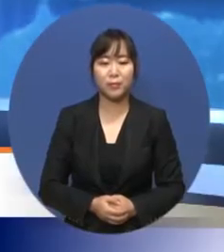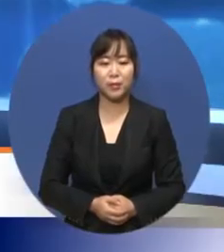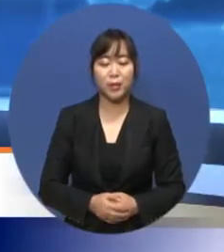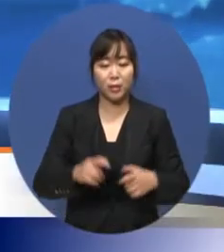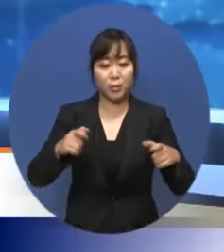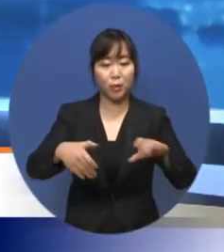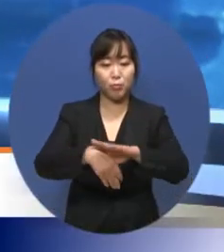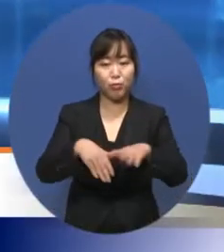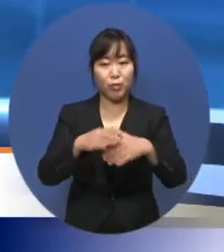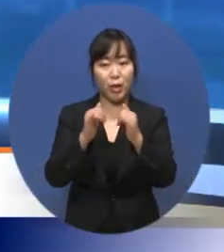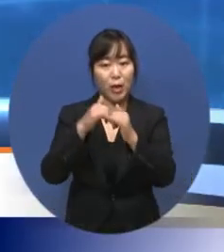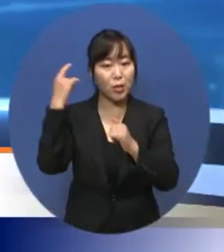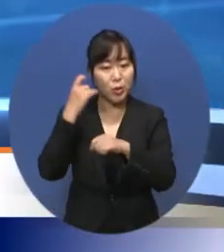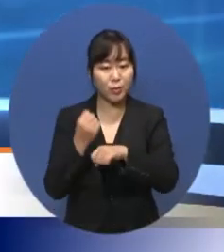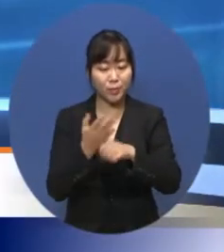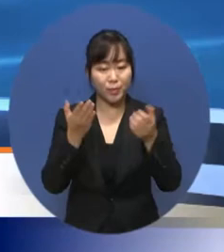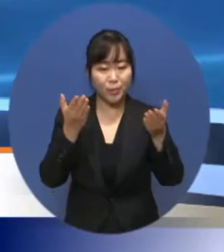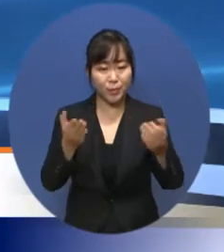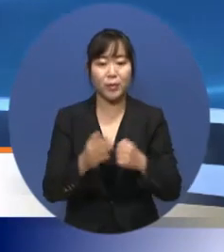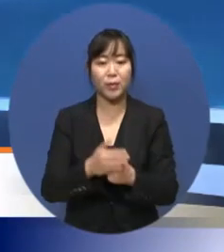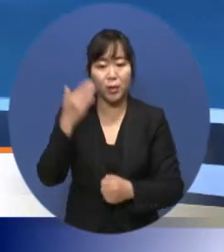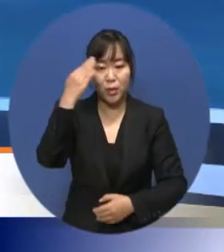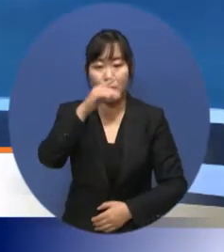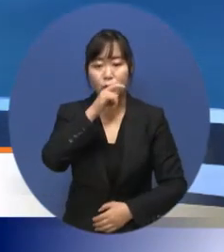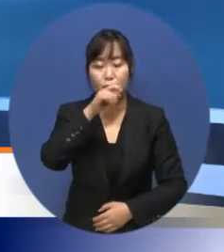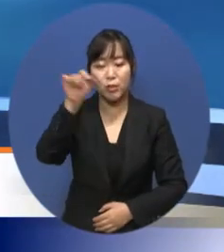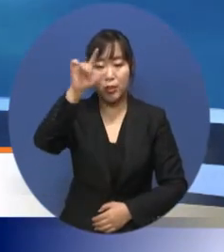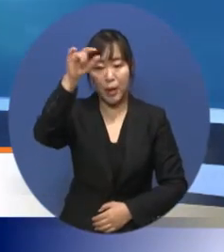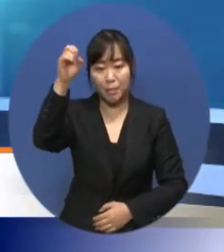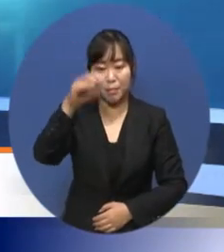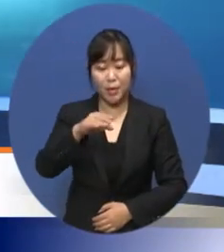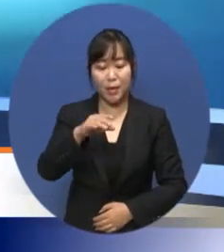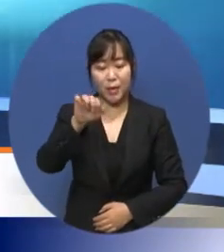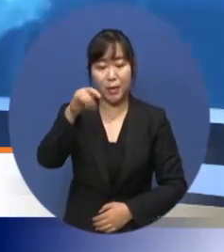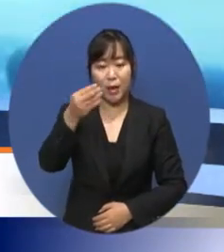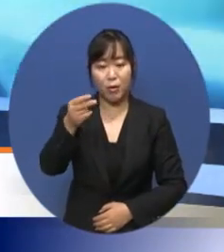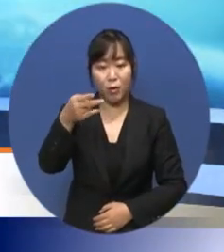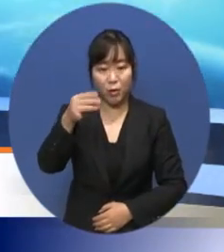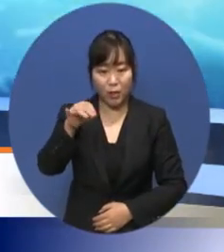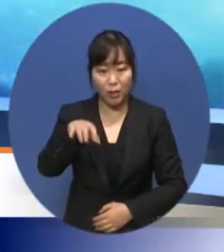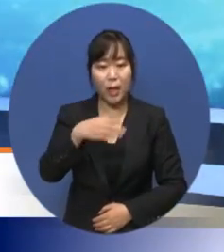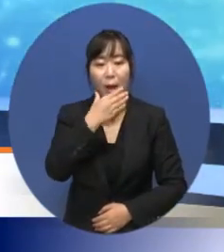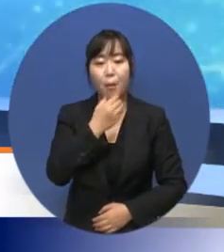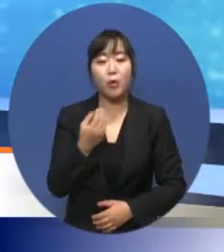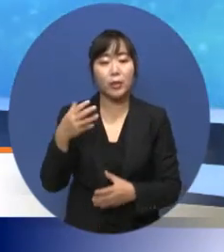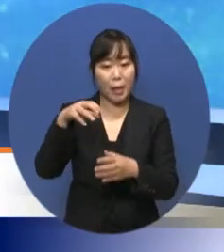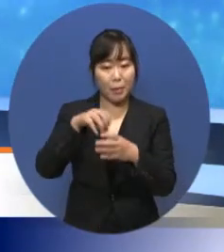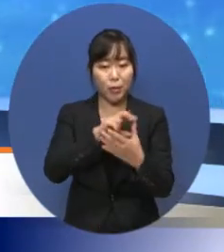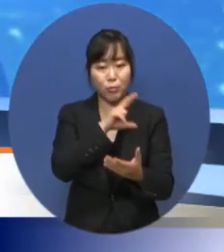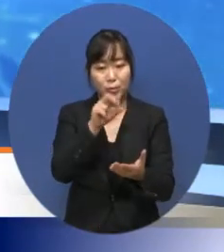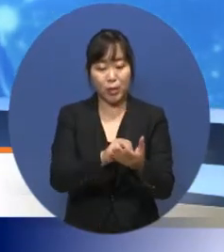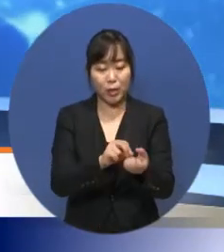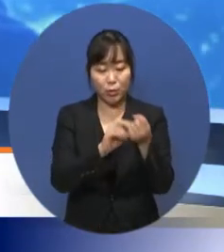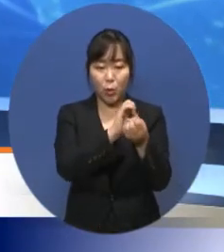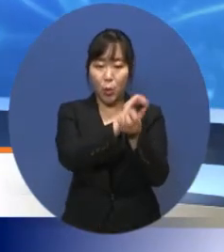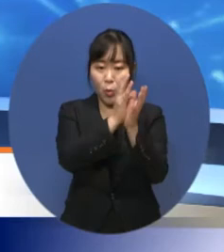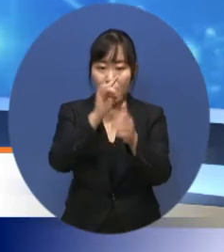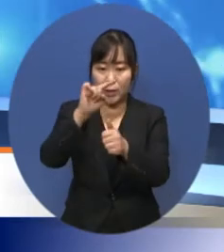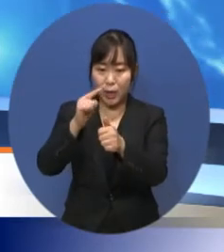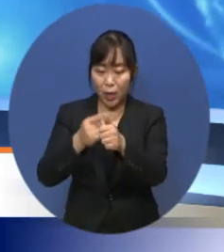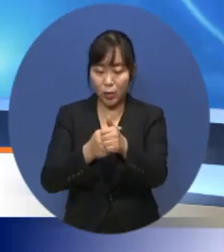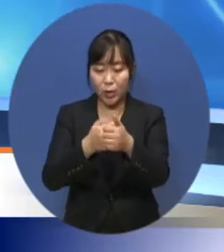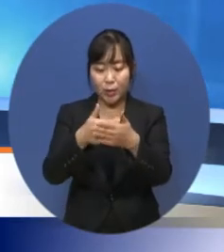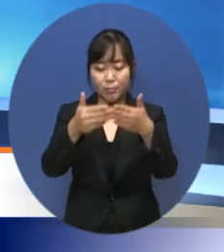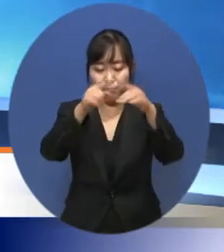지역의 문화가 소식 전해드립니다. 여수 달빛 갤러리에서 행복을 담다라는 주제로 꽃과